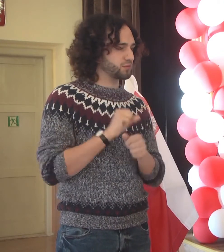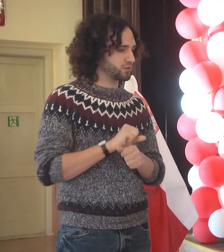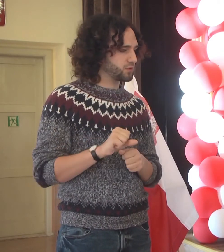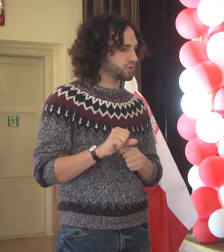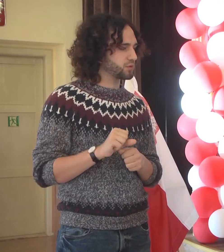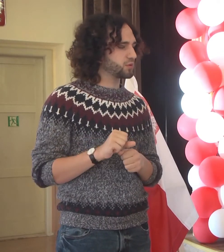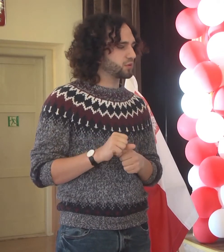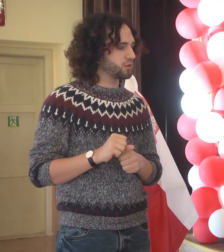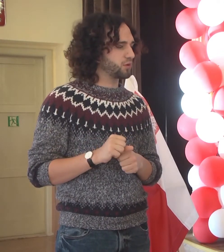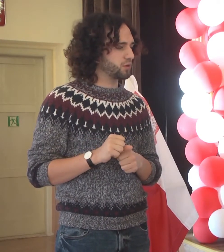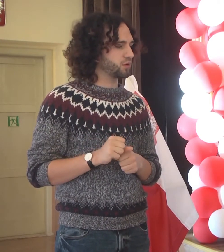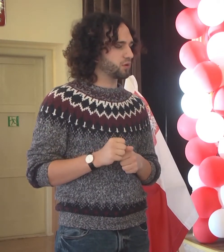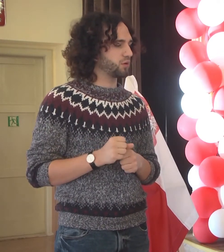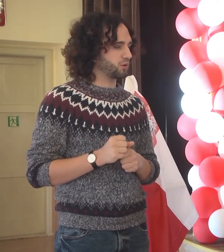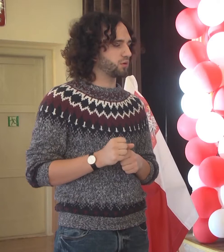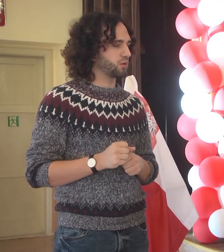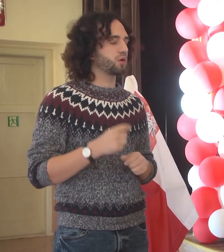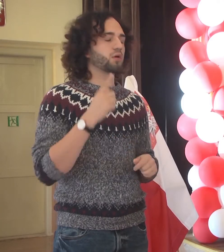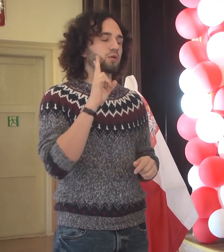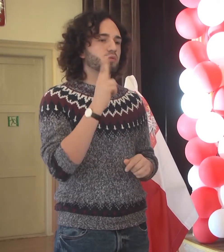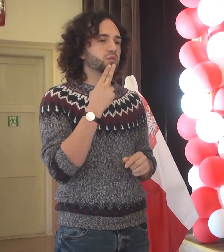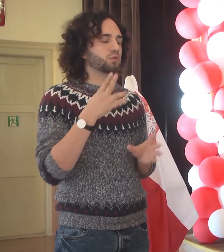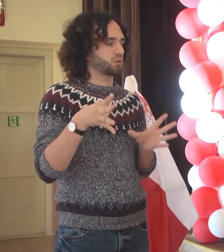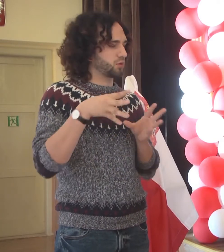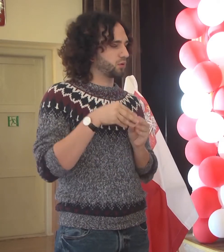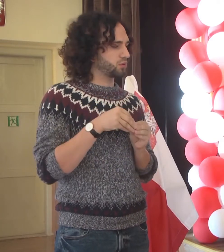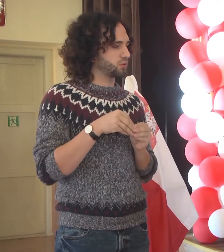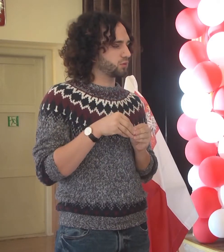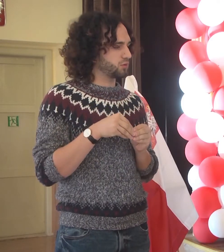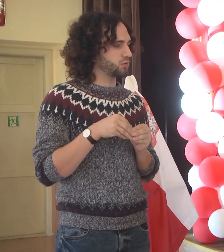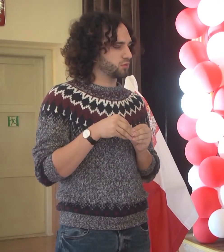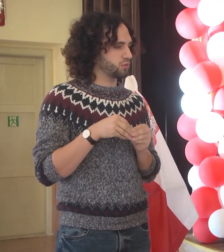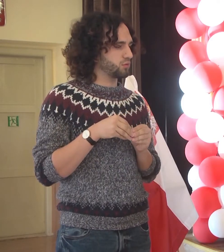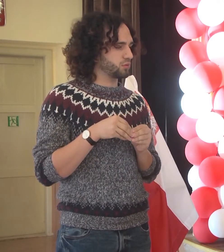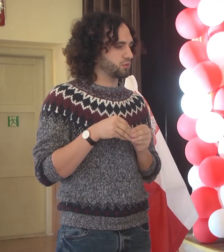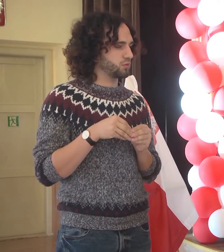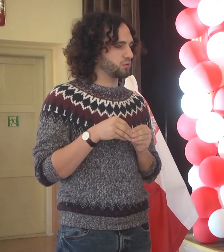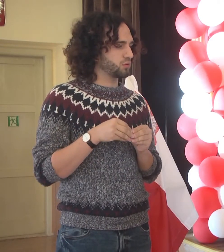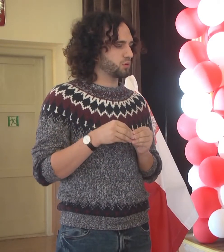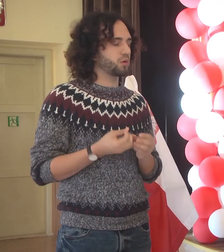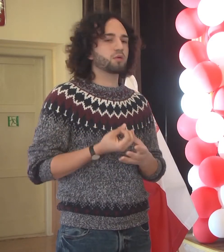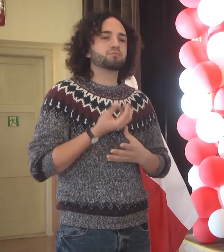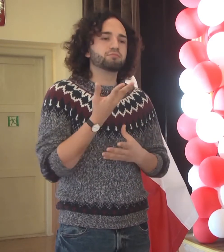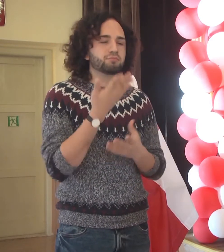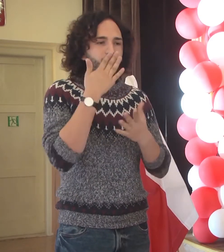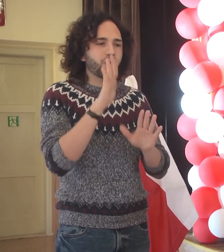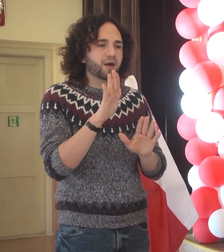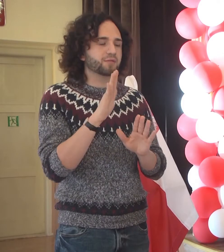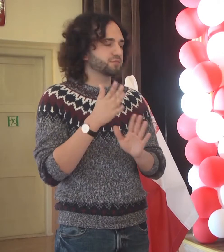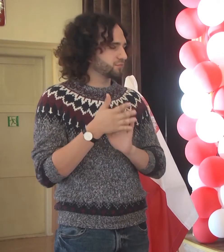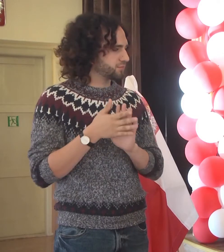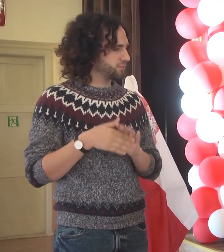elementem wizualizacja dla osób z niepełnosprawnością słuchu ci goście to reprezentanci naszych